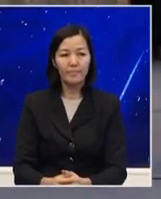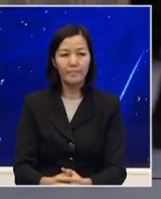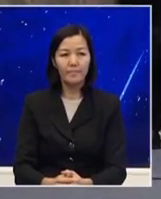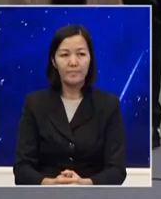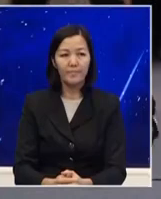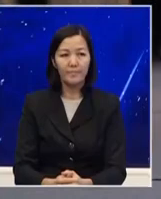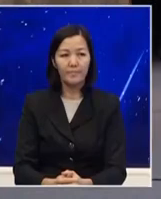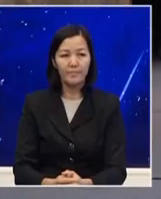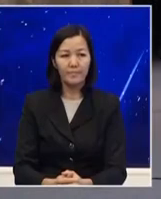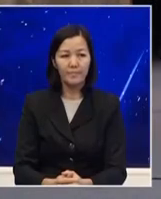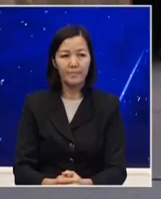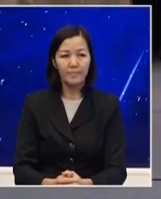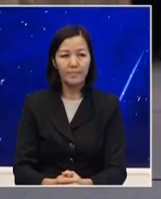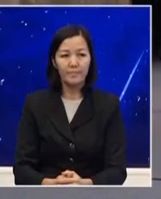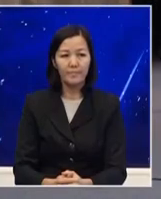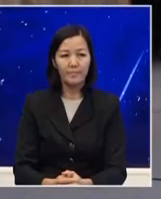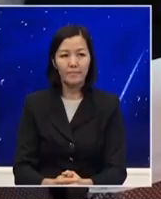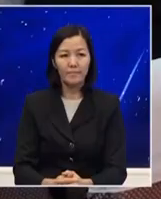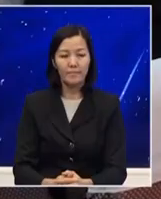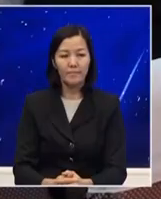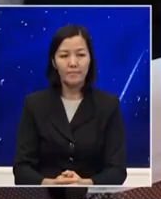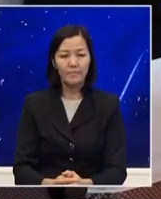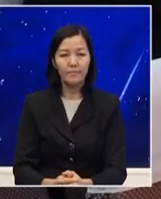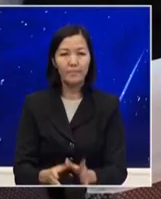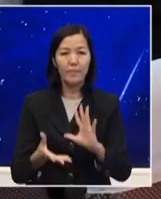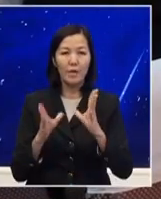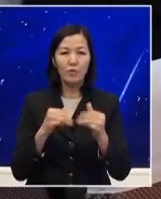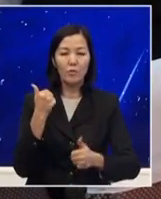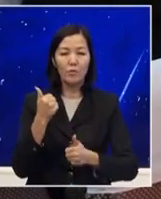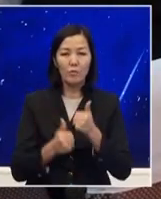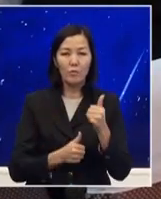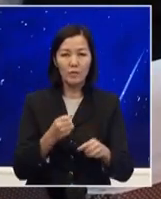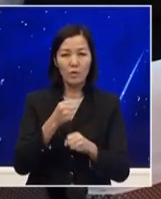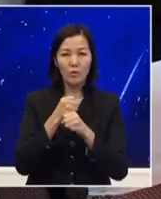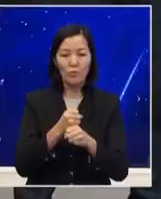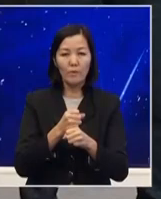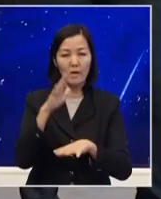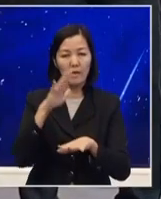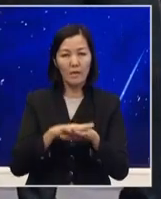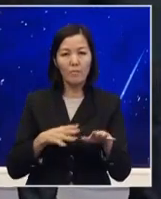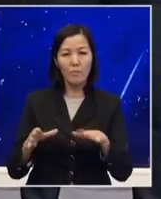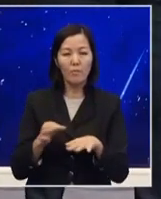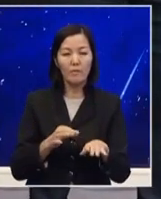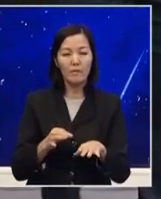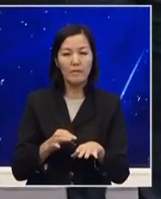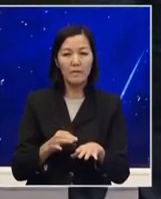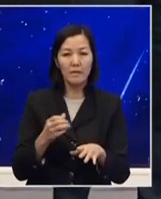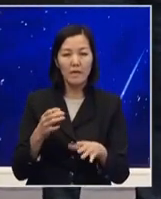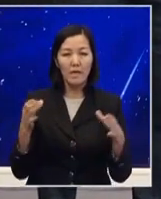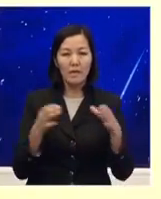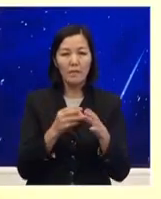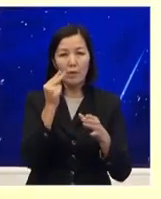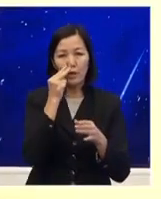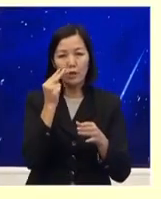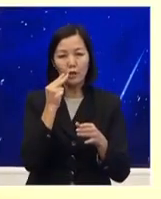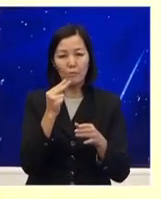Пока нормально, пока. По итогам конкурса Кубка Акима области, а также 300 тысяч тенге удостоилась команда из